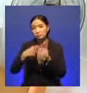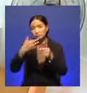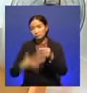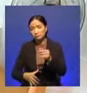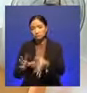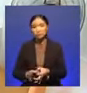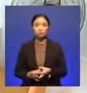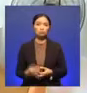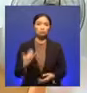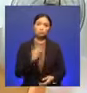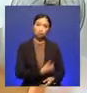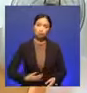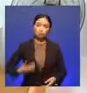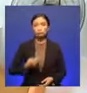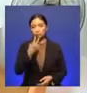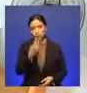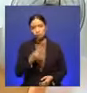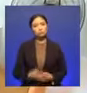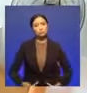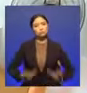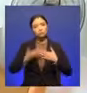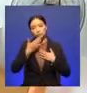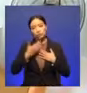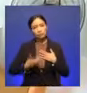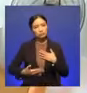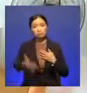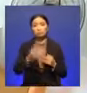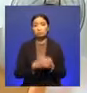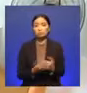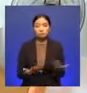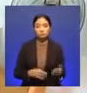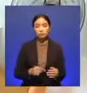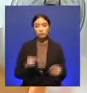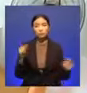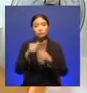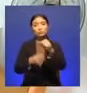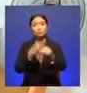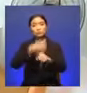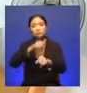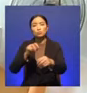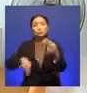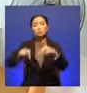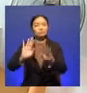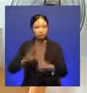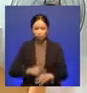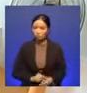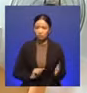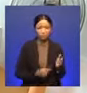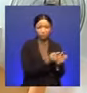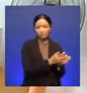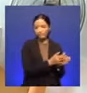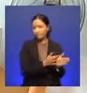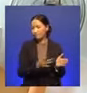ให้เห็นว่าเรามองแบบทั่วชั่วชีวิตไม่ได้ไปมองว่าเมื่อเขาถึงอายุที่ต้องดูแลค่อยไปดูแลแต่เราดูของเขาไลฟ์